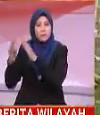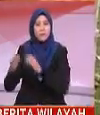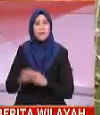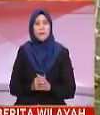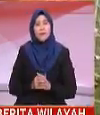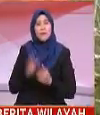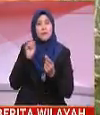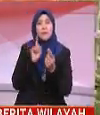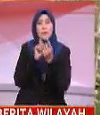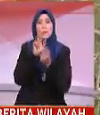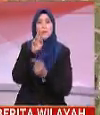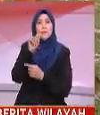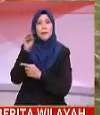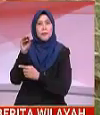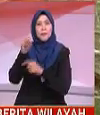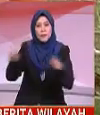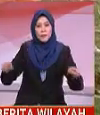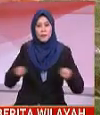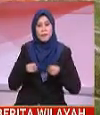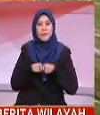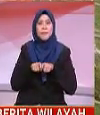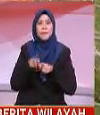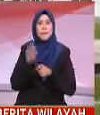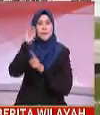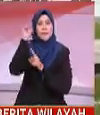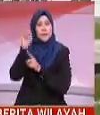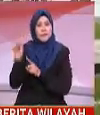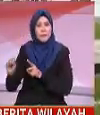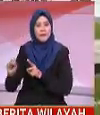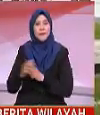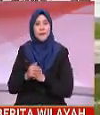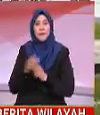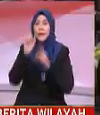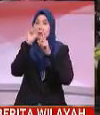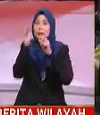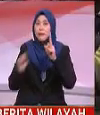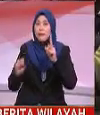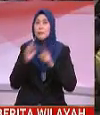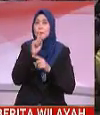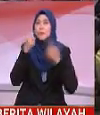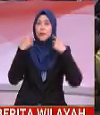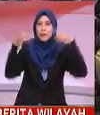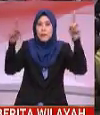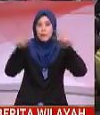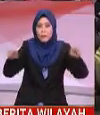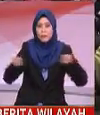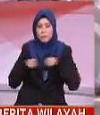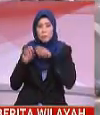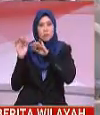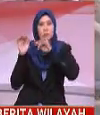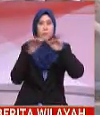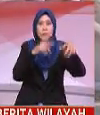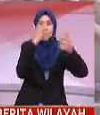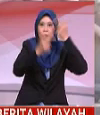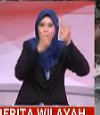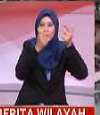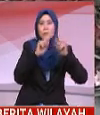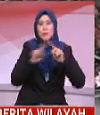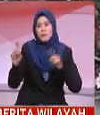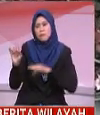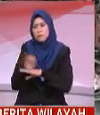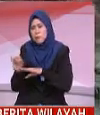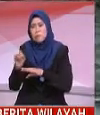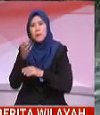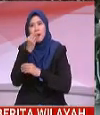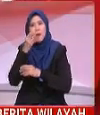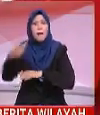ketika ditemui RTM di Taman Peringatan Batu Tujuh, Sandakan. Sandakan bukan saja terkenal dengan sektor pelancongan warisan, malah popular dengan industri